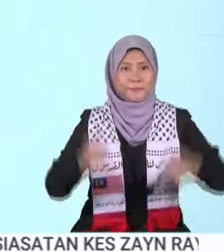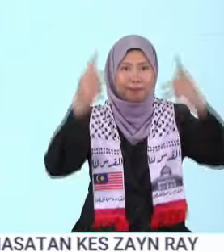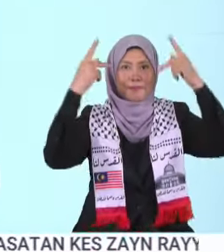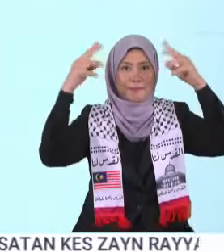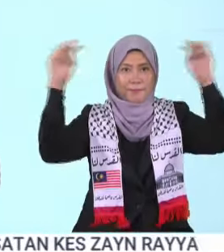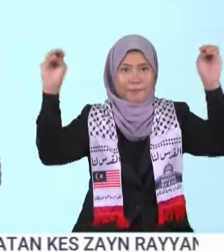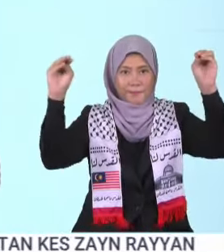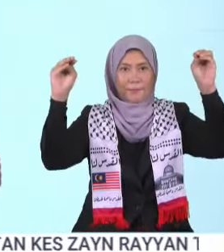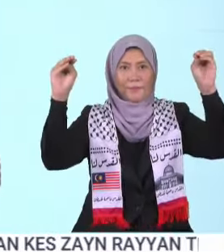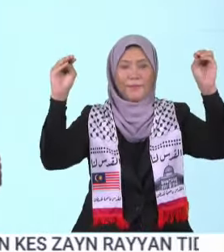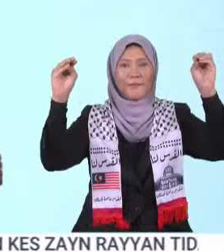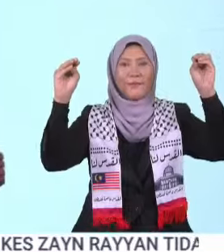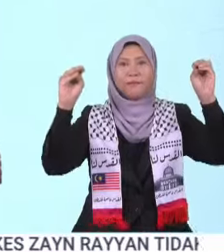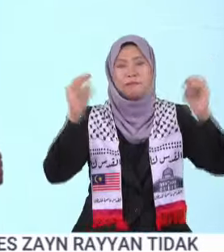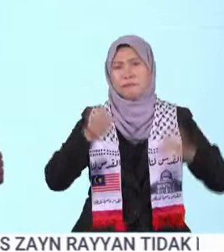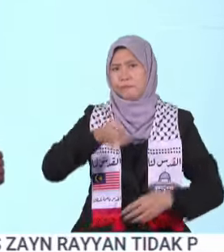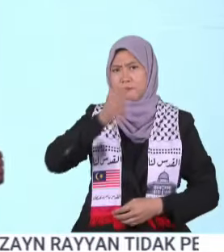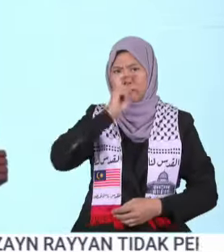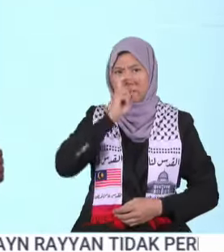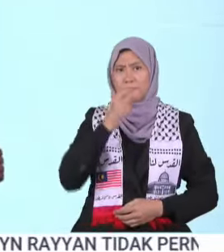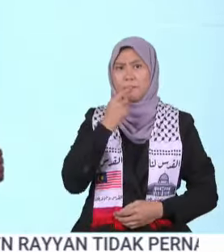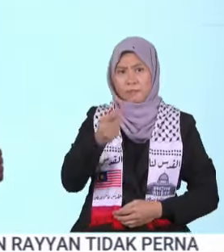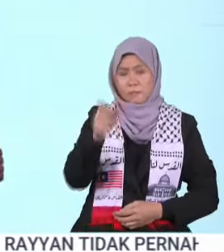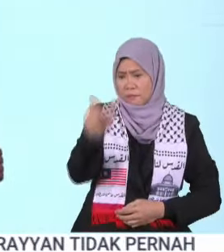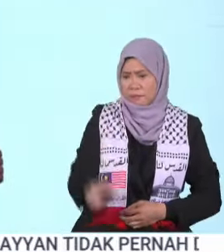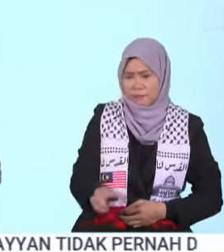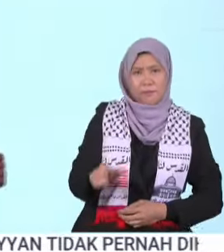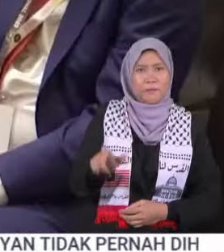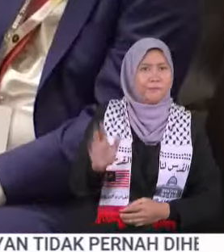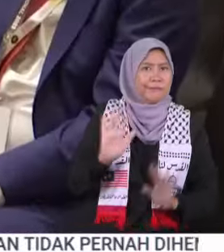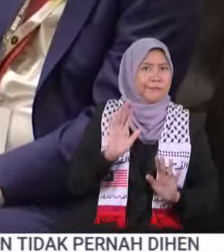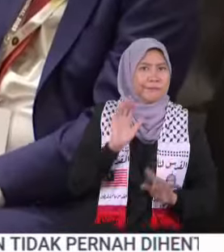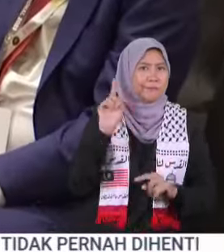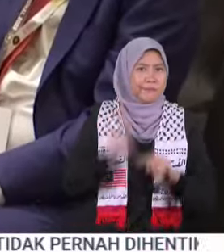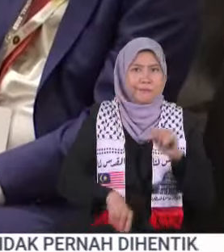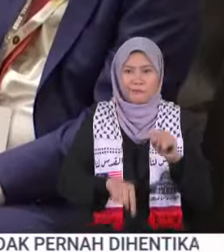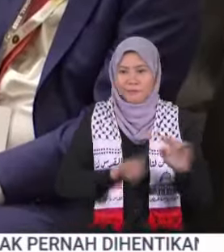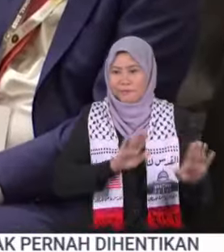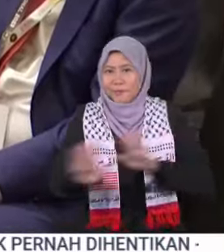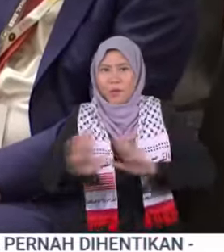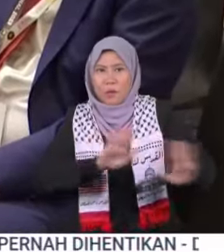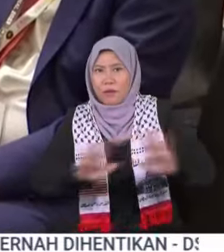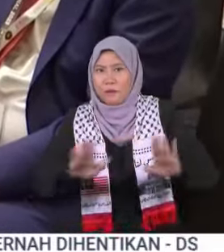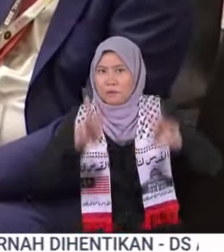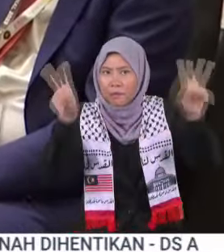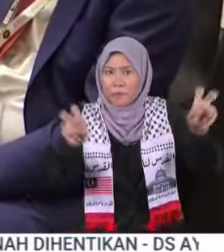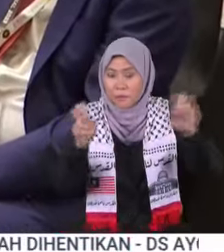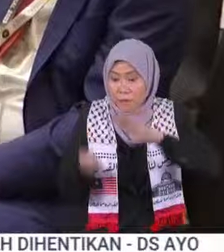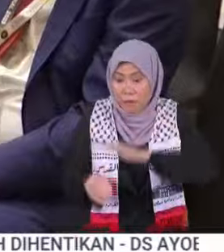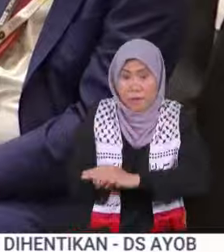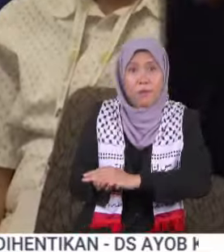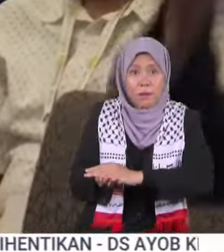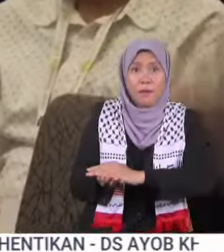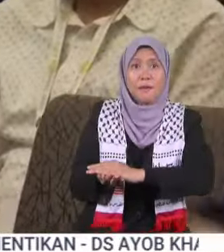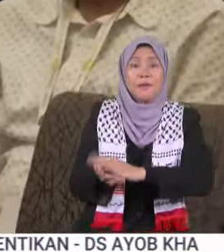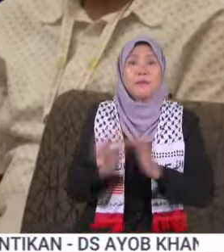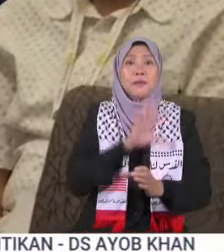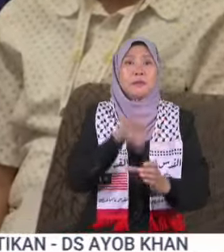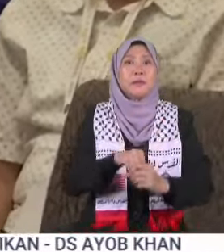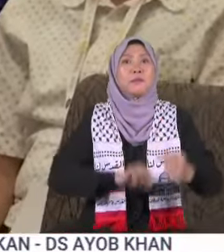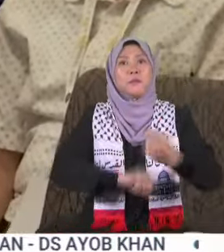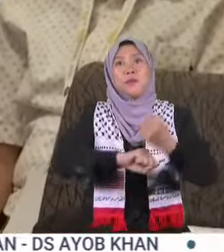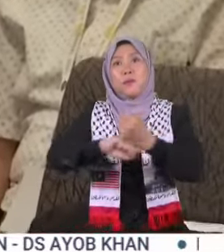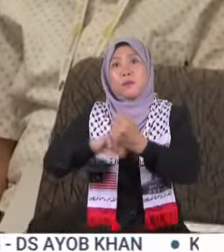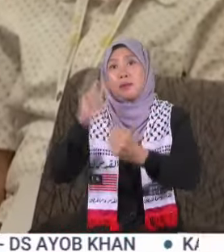Perdana Menteri sekali lagi menegaskan beliau sama sekali tidak akan bertolak ansur dengan isu rasuah sama ada melibatkan